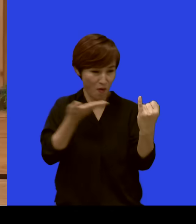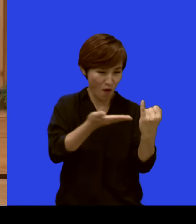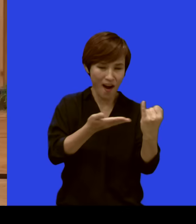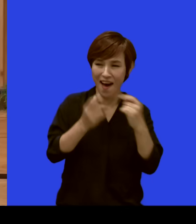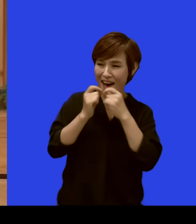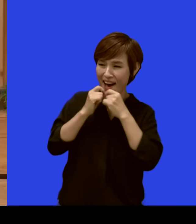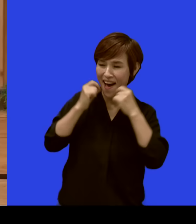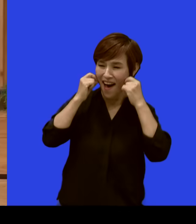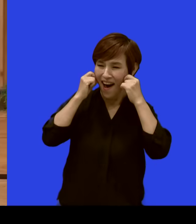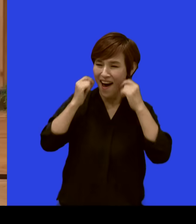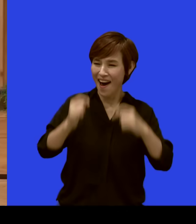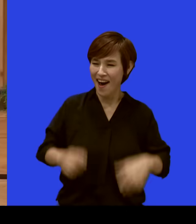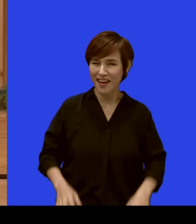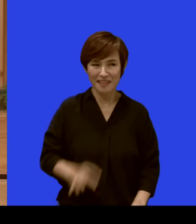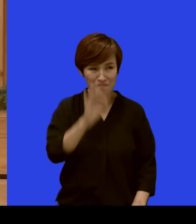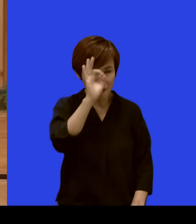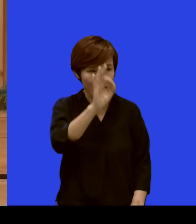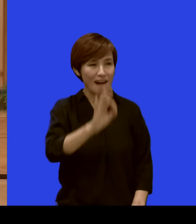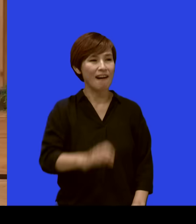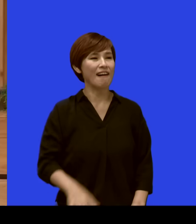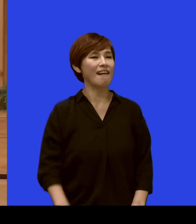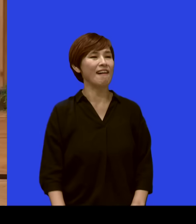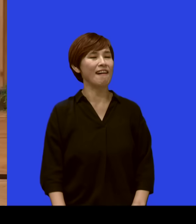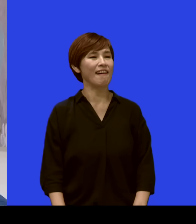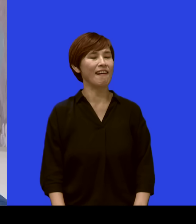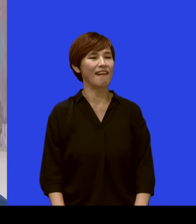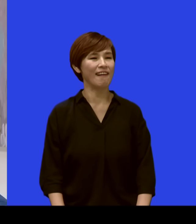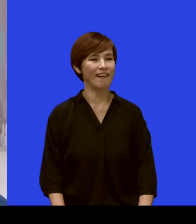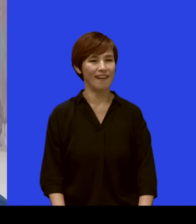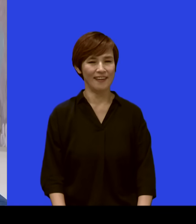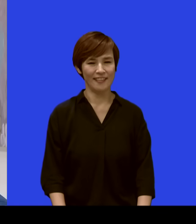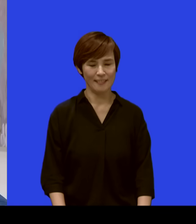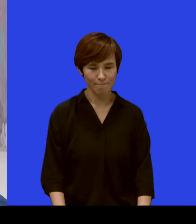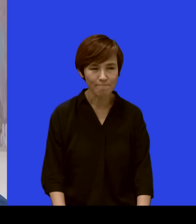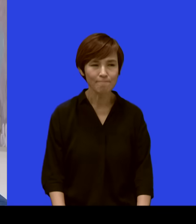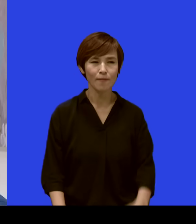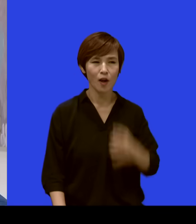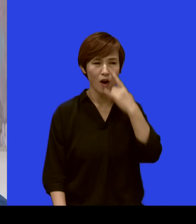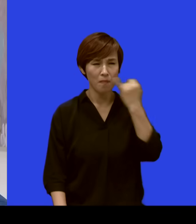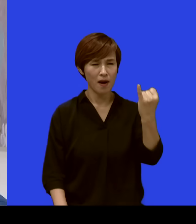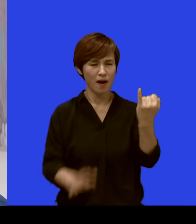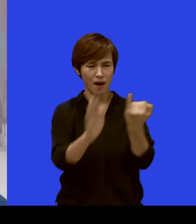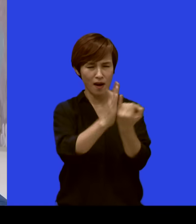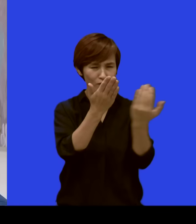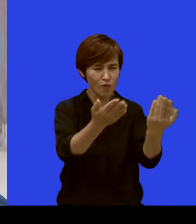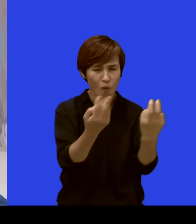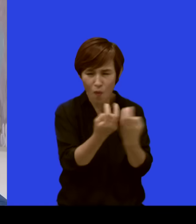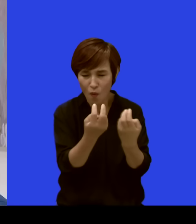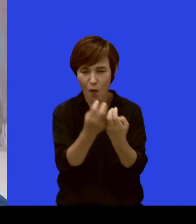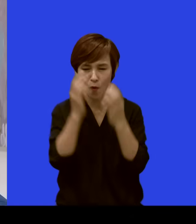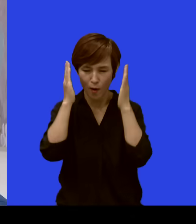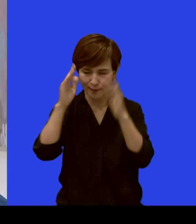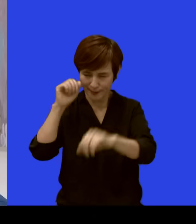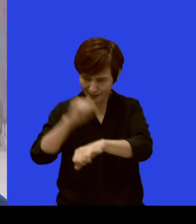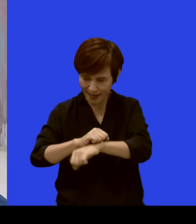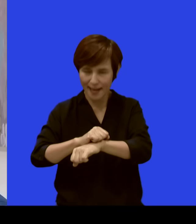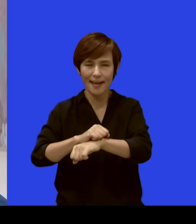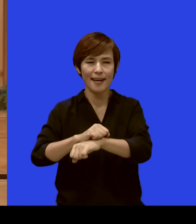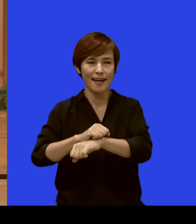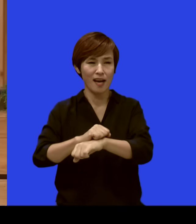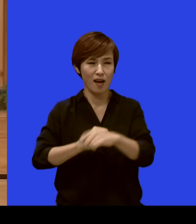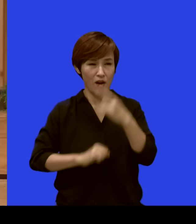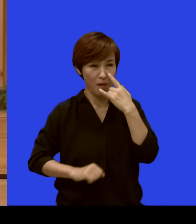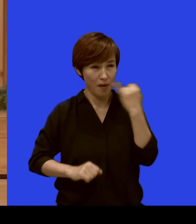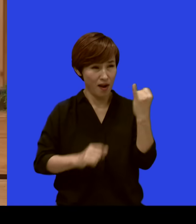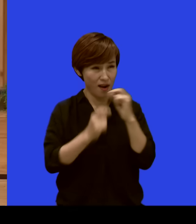웃으세요. 그게 제 눈에 보였어요, 중학교 때. 그래서 내가 어머니한테 아무것도 해줄 게 없는데 내가 공부를 좀 잘하면